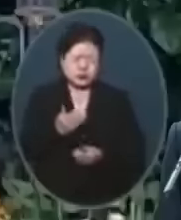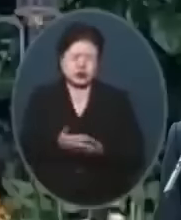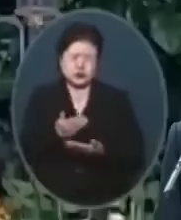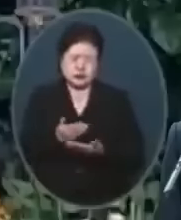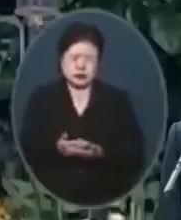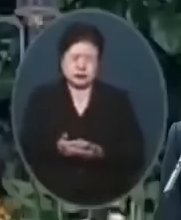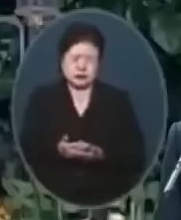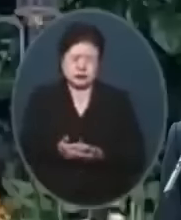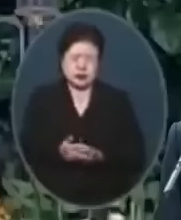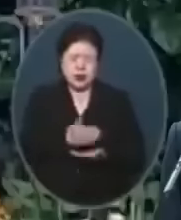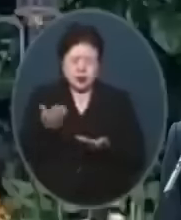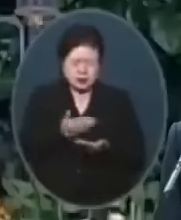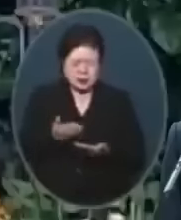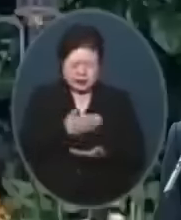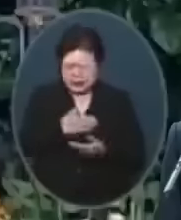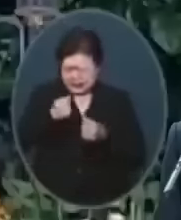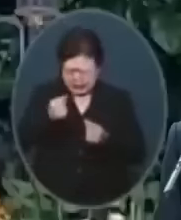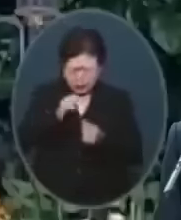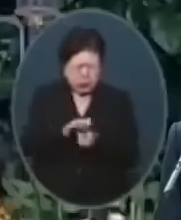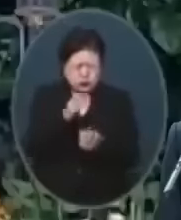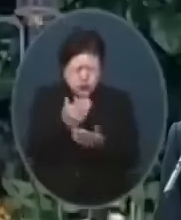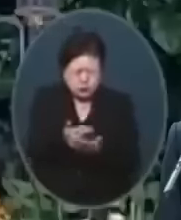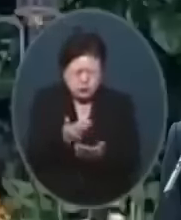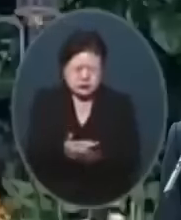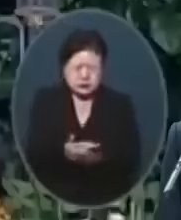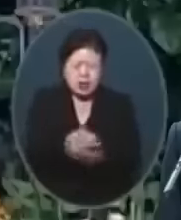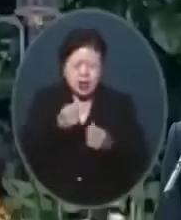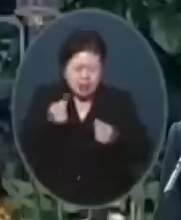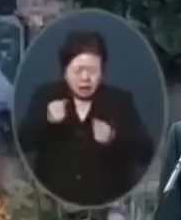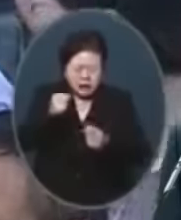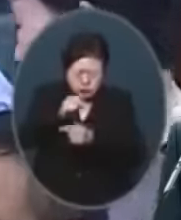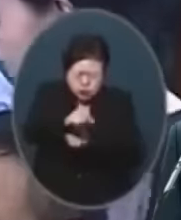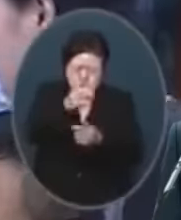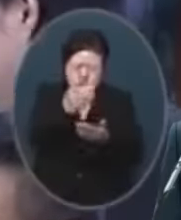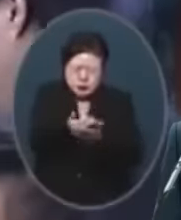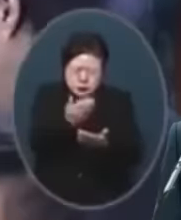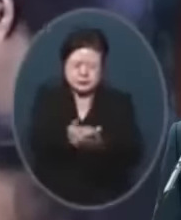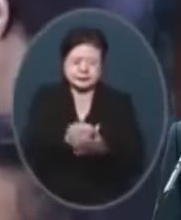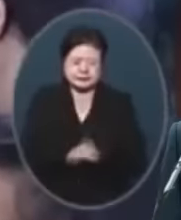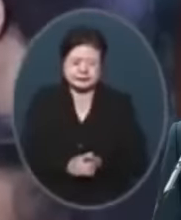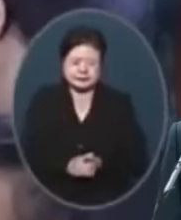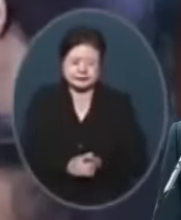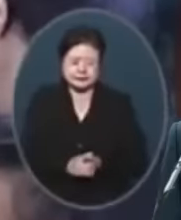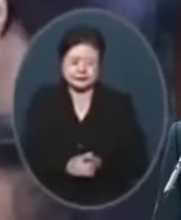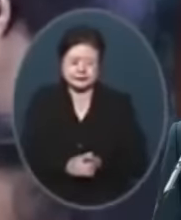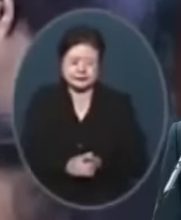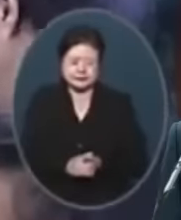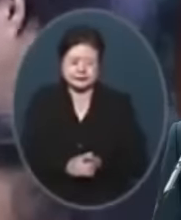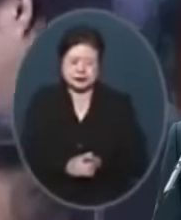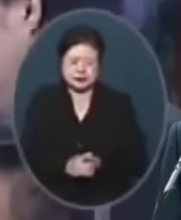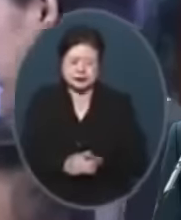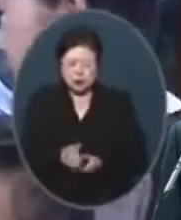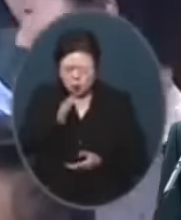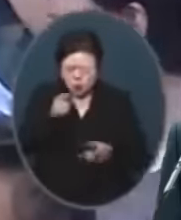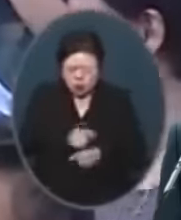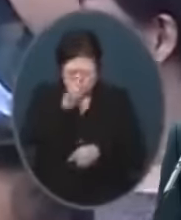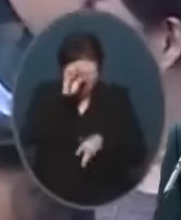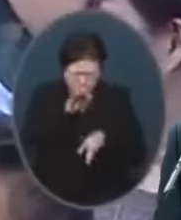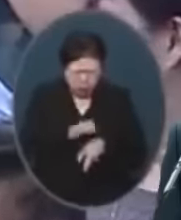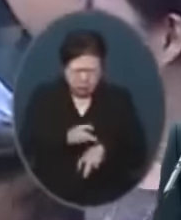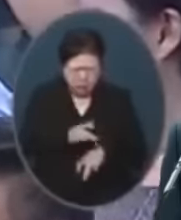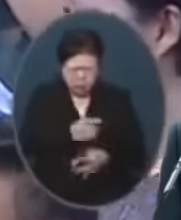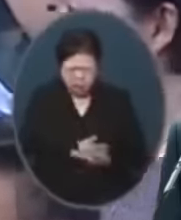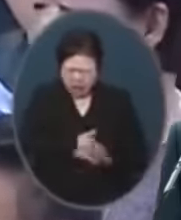주시옵소서. 범사에 잘되게 하여 주시옵소서. 강건하게 되게 하여 주시옵소서. 너희 원수 병만은